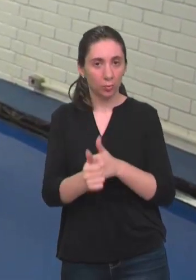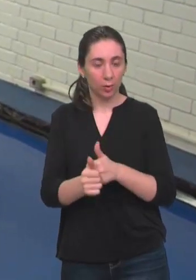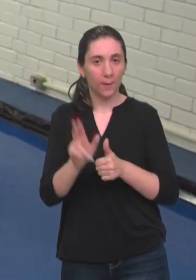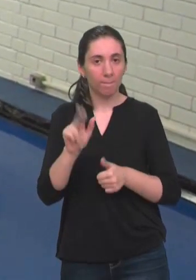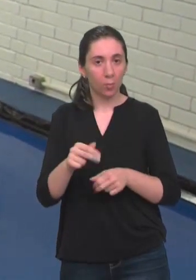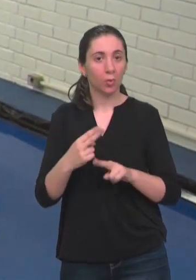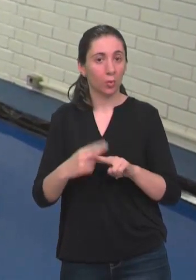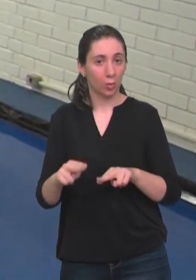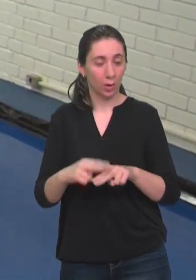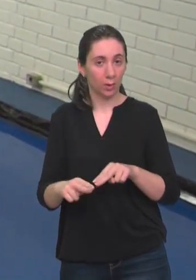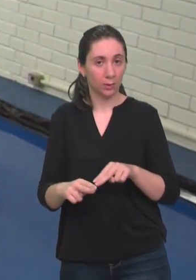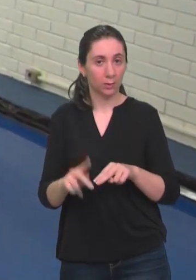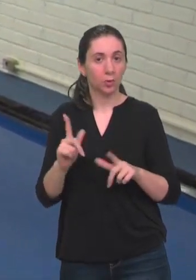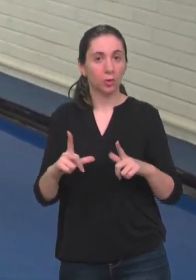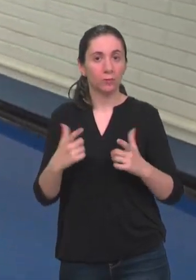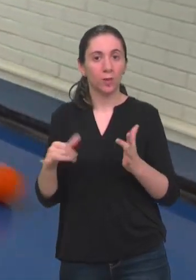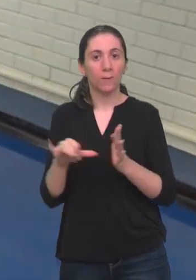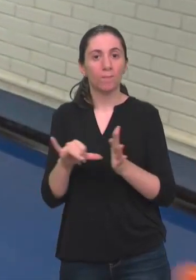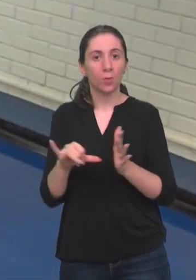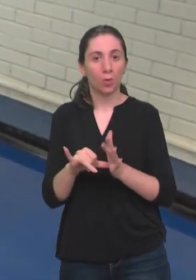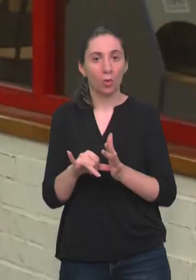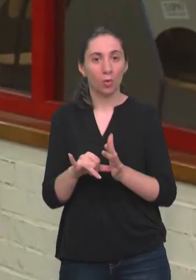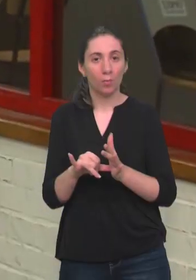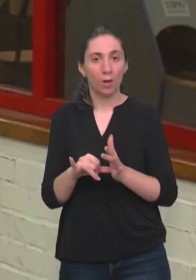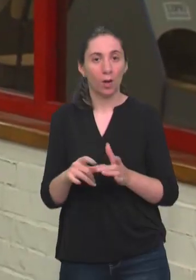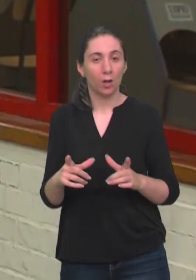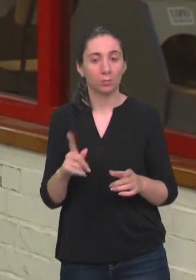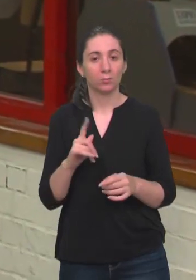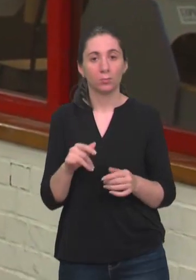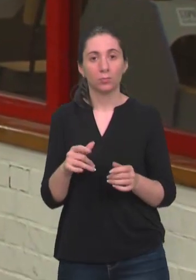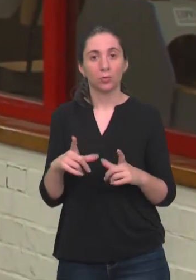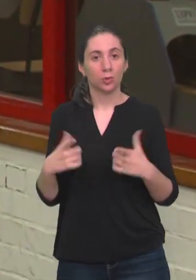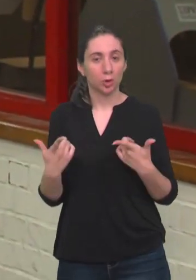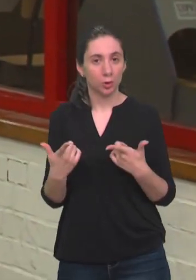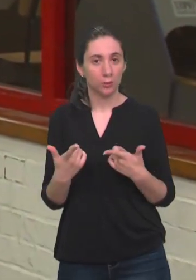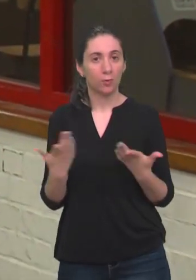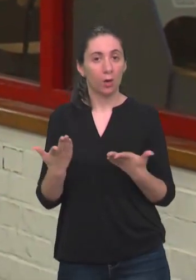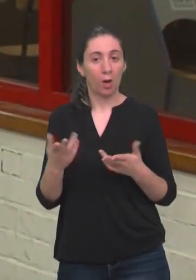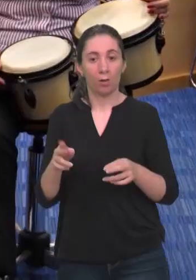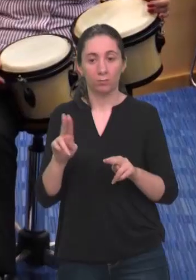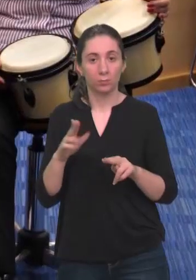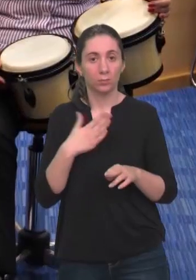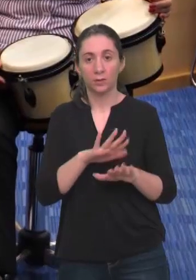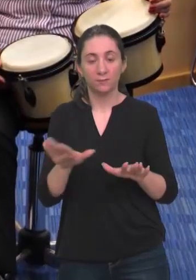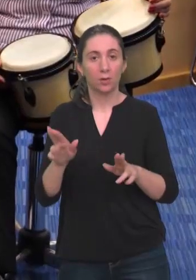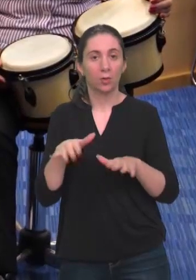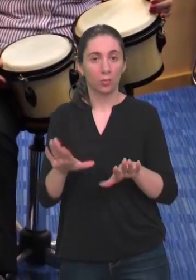i realizirati te živjeti normalan, ispunjen i dostojanstven život kakav zaslužuju svi